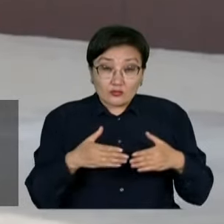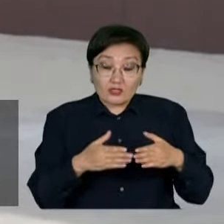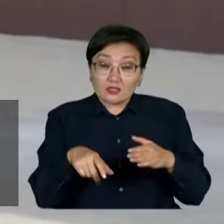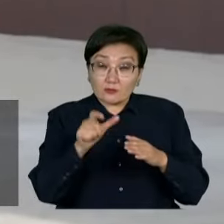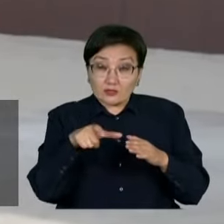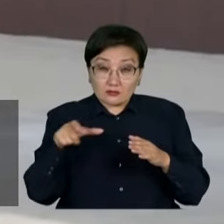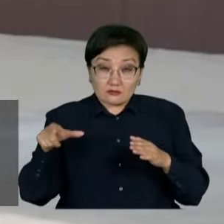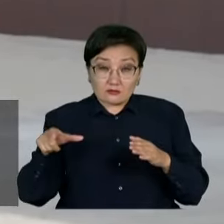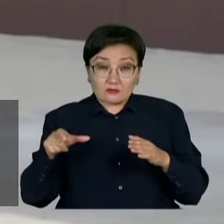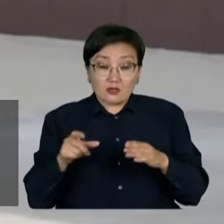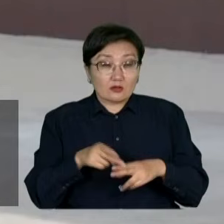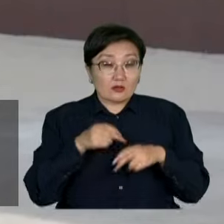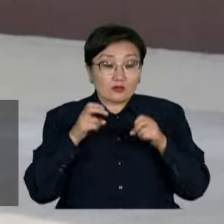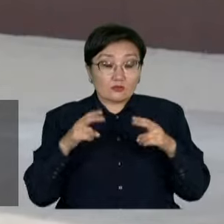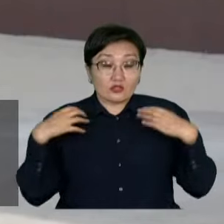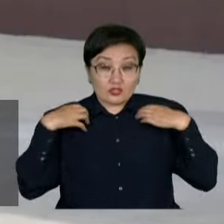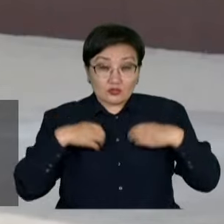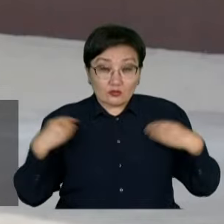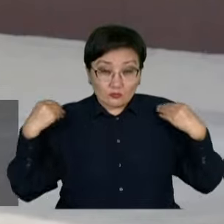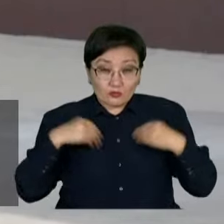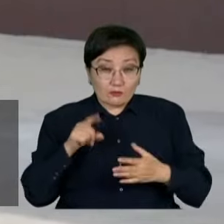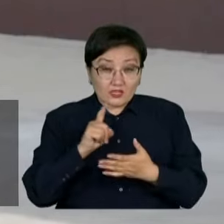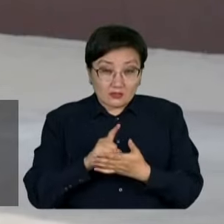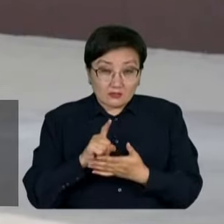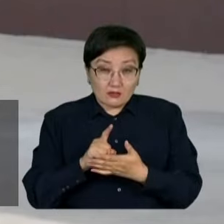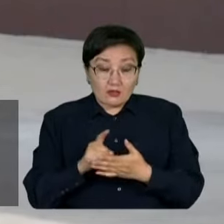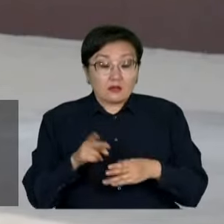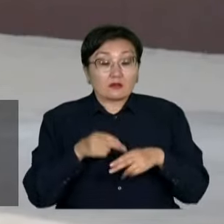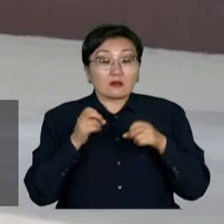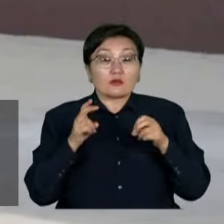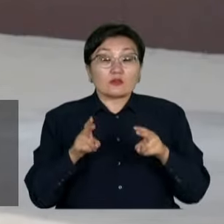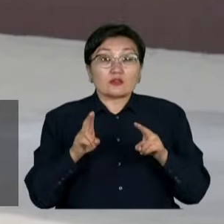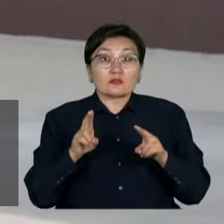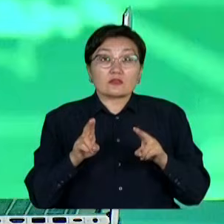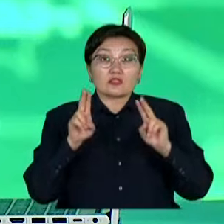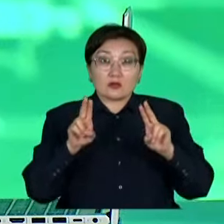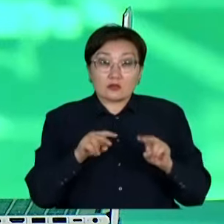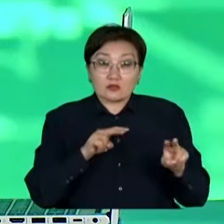тұрғындарға қауіпсіздік жилеттерін кигізу міндетті. Қауіпсіздік шараларын сақтау міндетті.